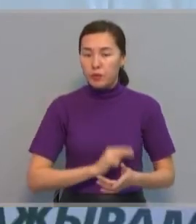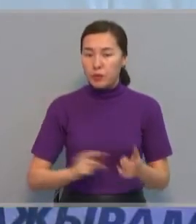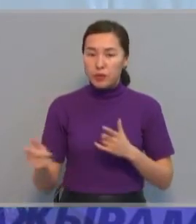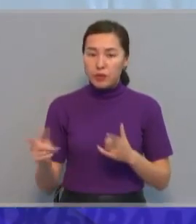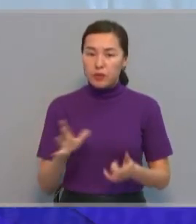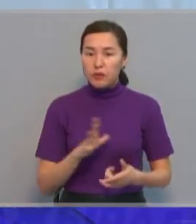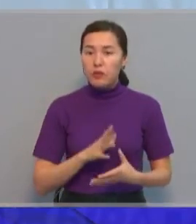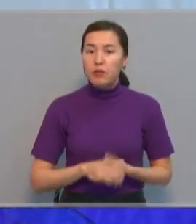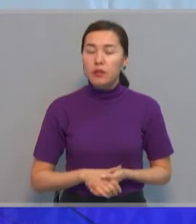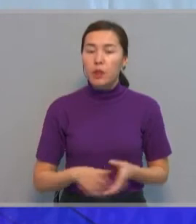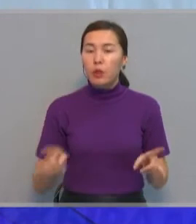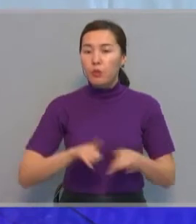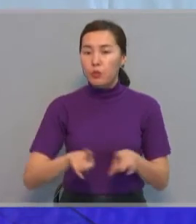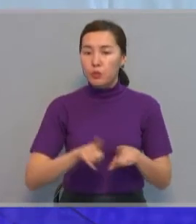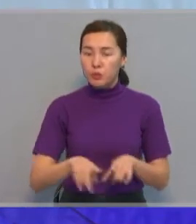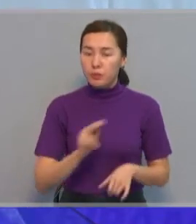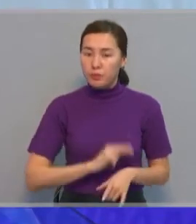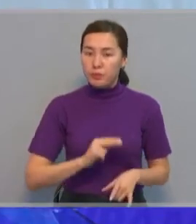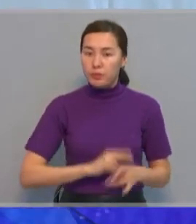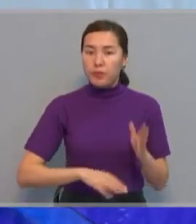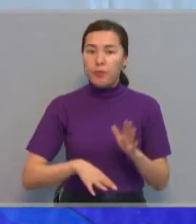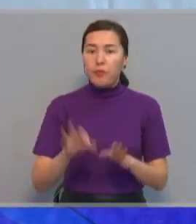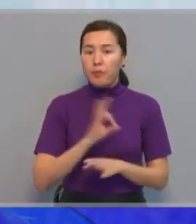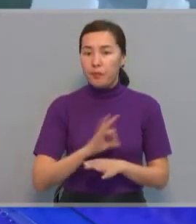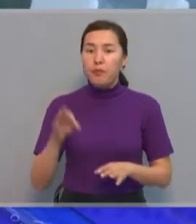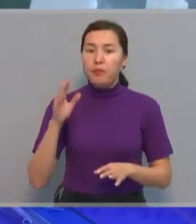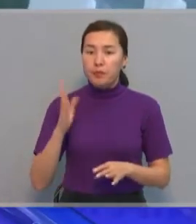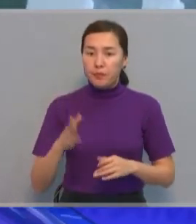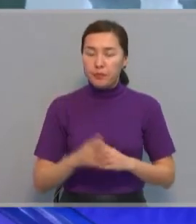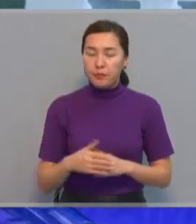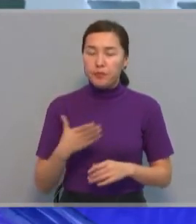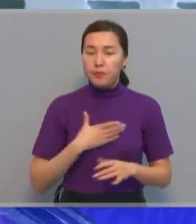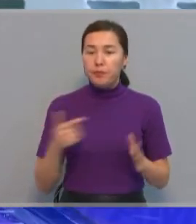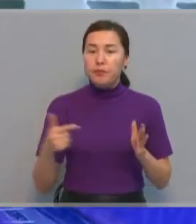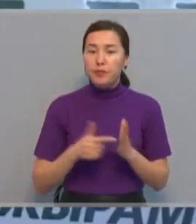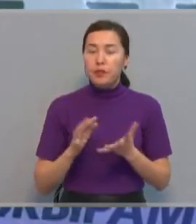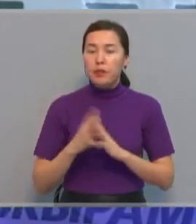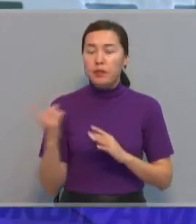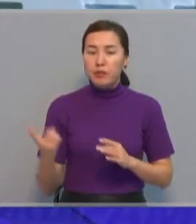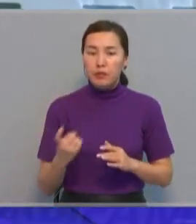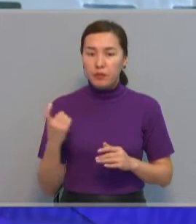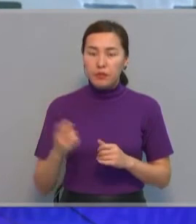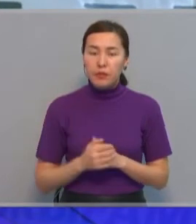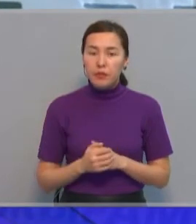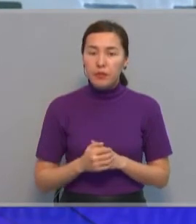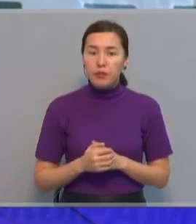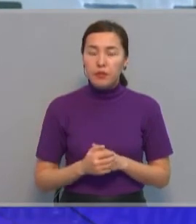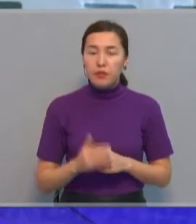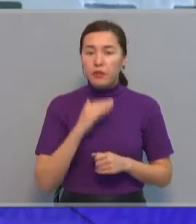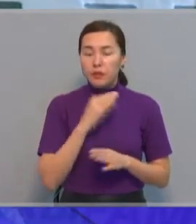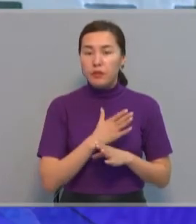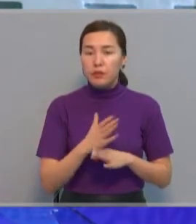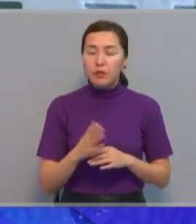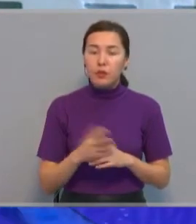жатыр. Үгіт насихаттарымыз жоғары деңгейде өтіп жатыр. Басты мақсаты ауыл шаруашылығына көңіл